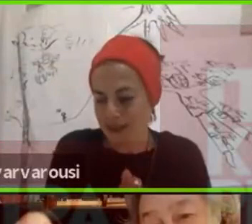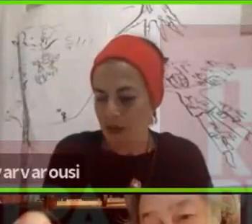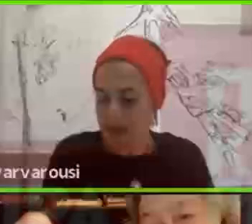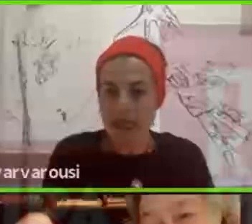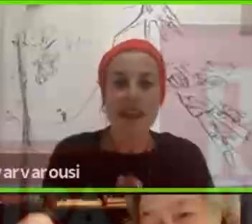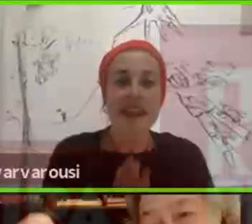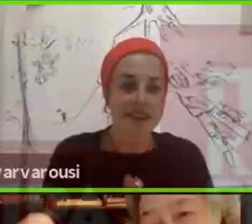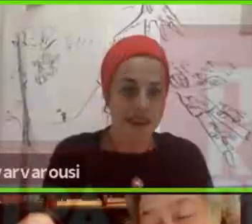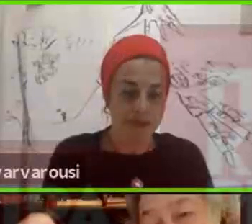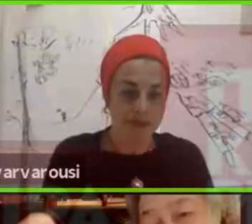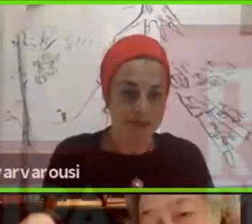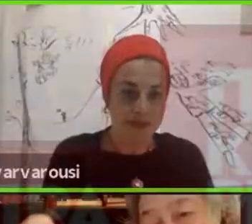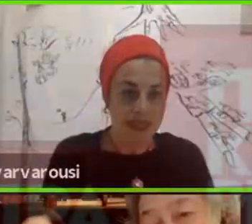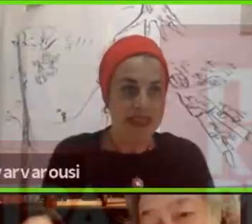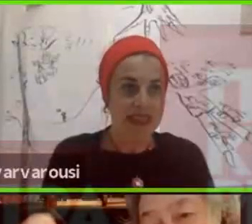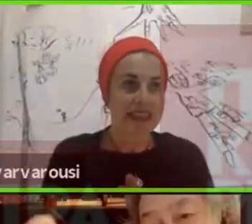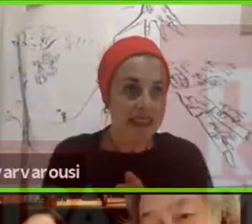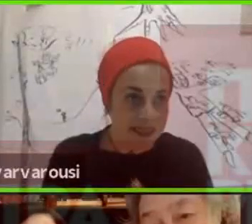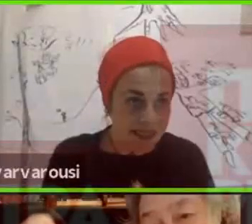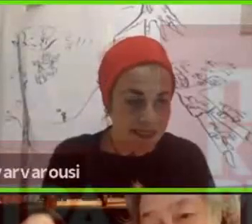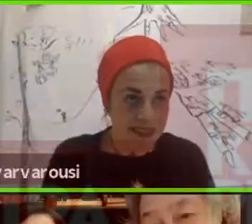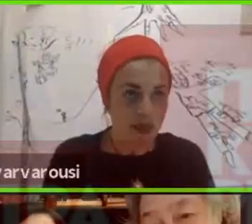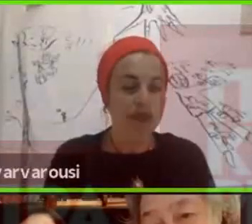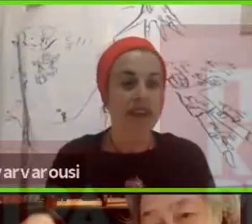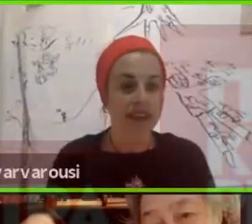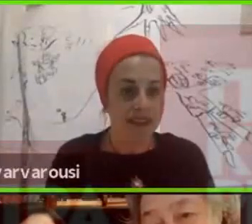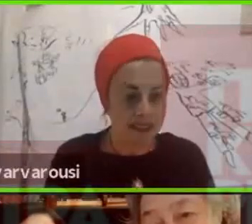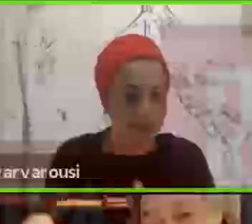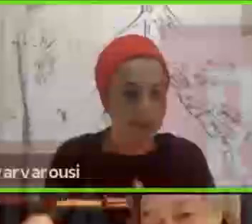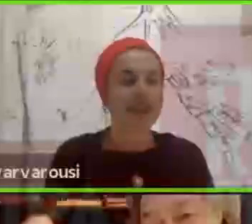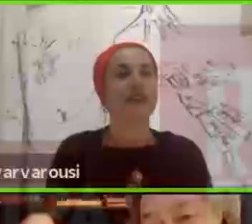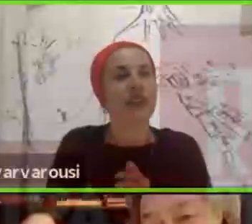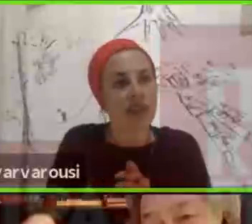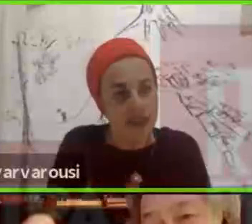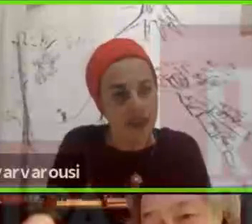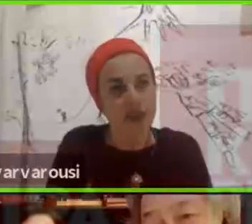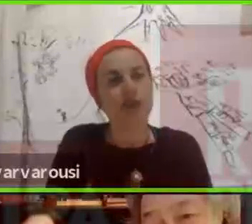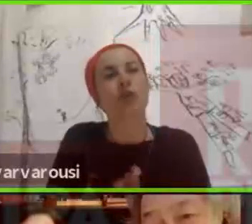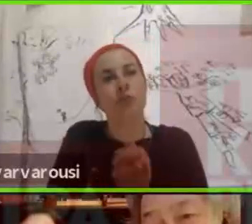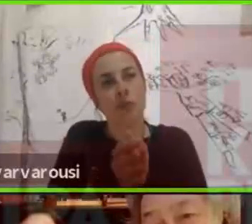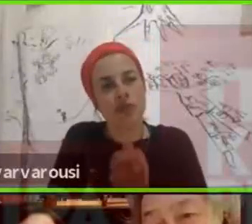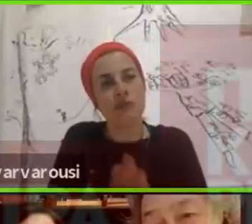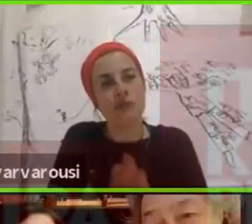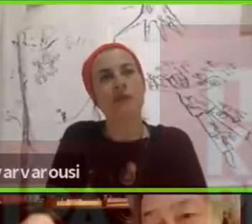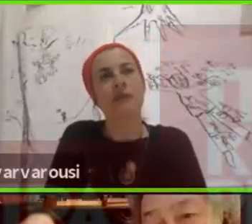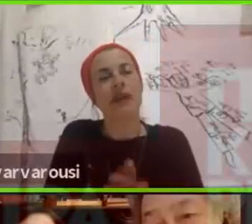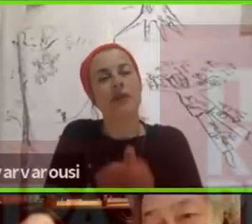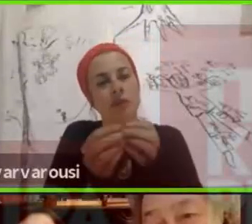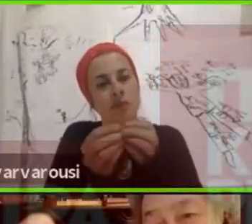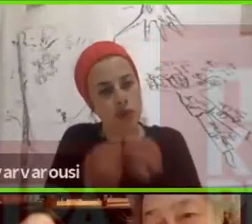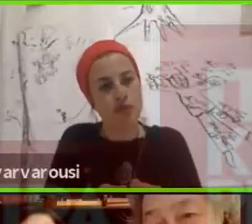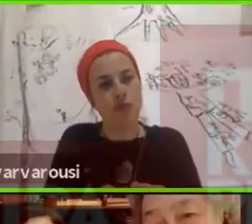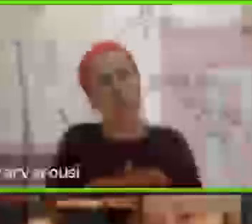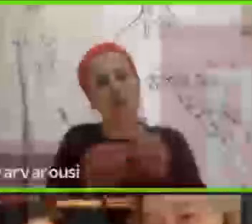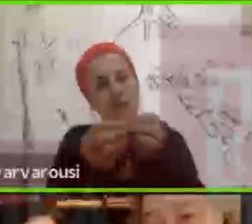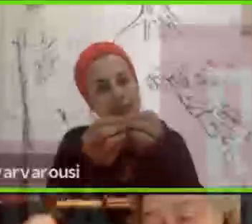ξέρω, η ρίζα. Και τη ρίζα την έχουν τα δέντρα. Και τα δέντρο είναι αυτό που, όπως είπαμε, μεγαλώνει από το